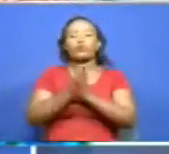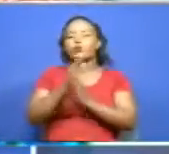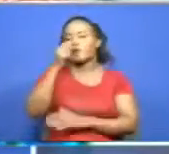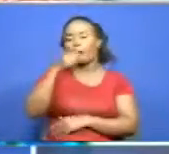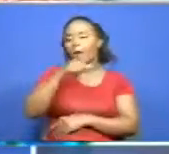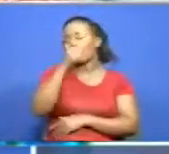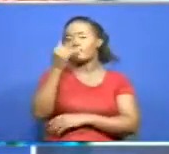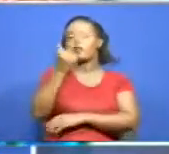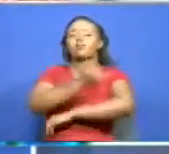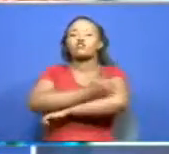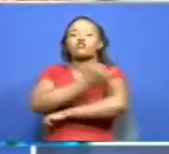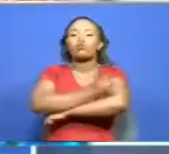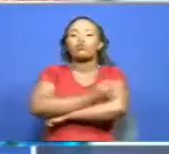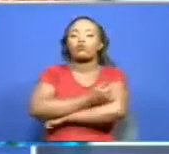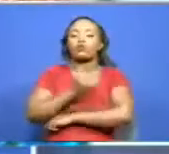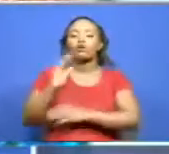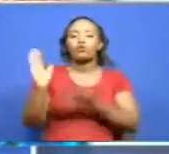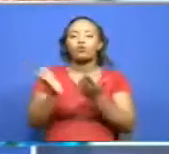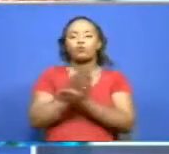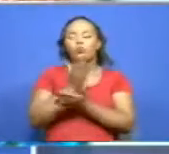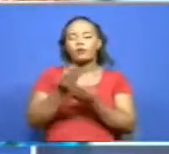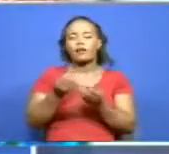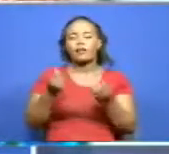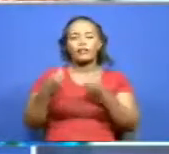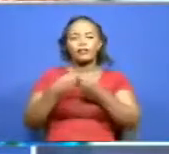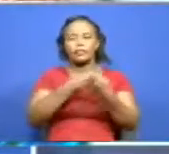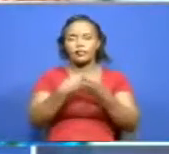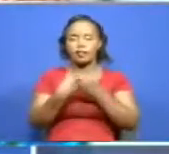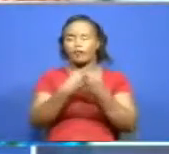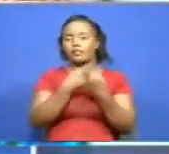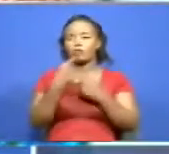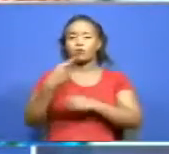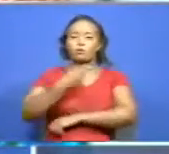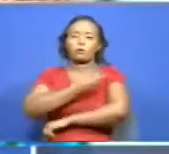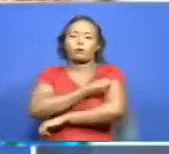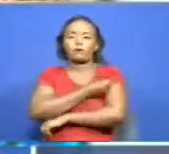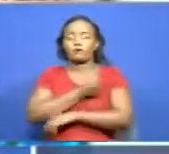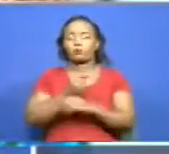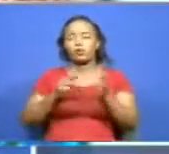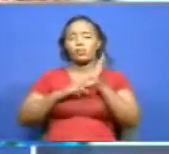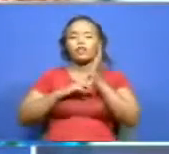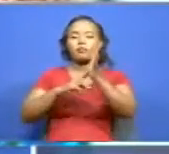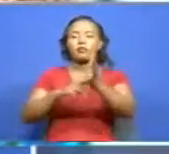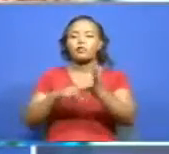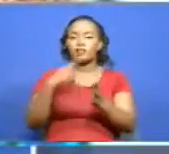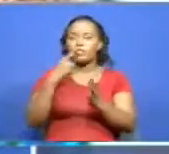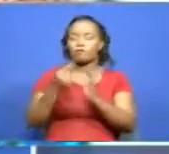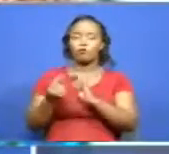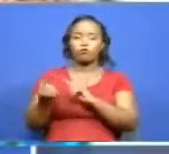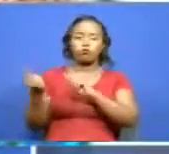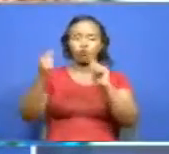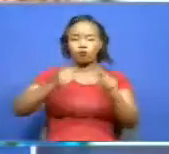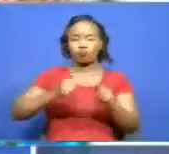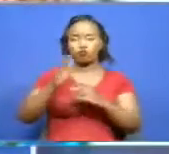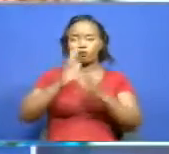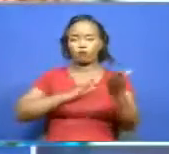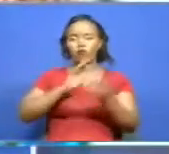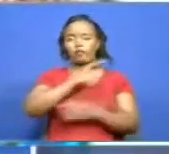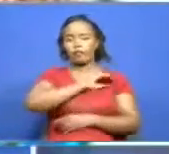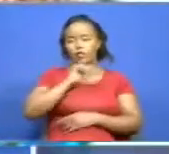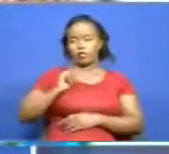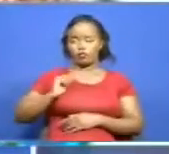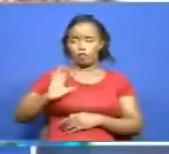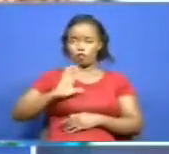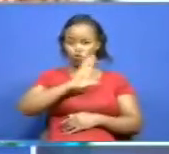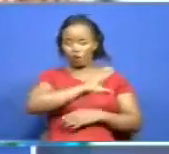ili kukabiliana na uhaba wa dozi hizo humu nchini. Waakilishi wa shirikisho hilo waliofika mbele ya kamati ya bunge la seneti kuhusu